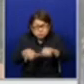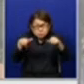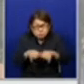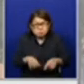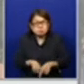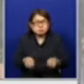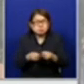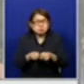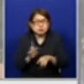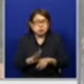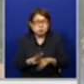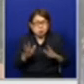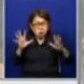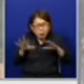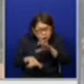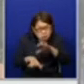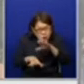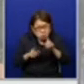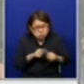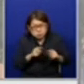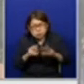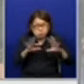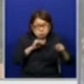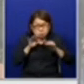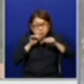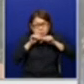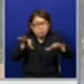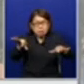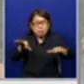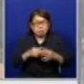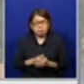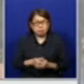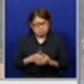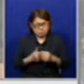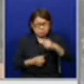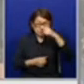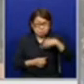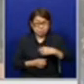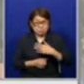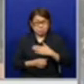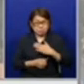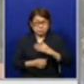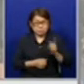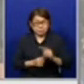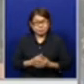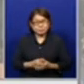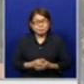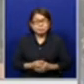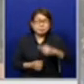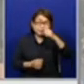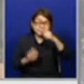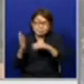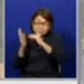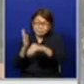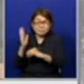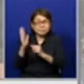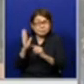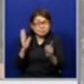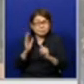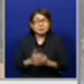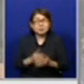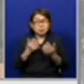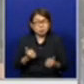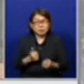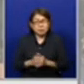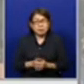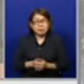ายเชื้อนะครับเพราะฉะนั้นต้องบอกว่าประเทศไทยเราถึงแม้ว่าขณะนี้เนี่ยเราต่ำ10